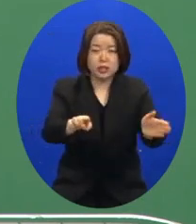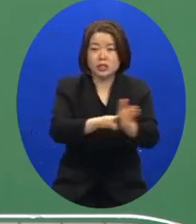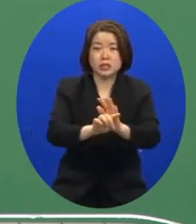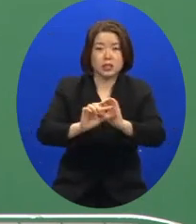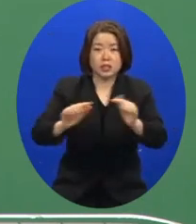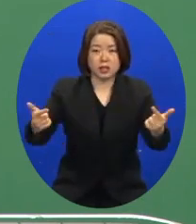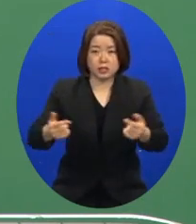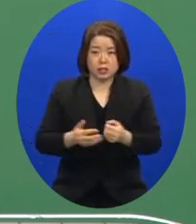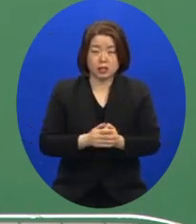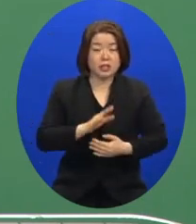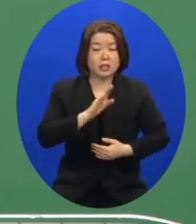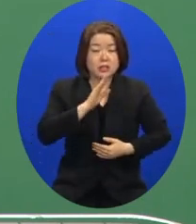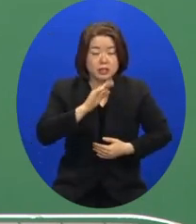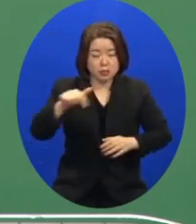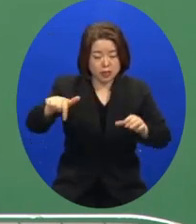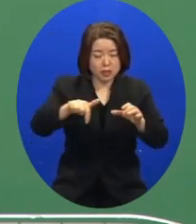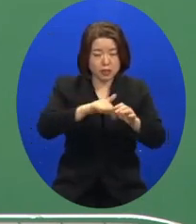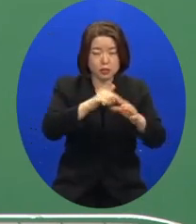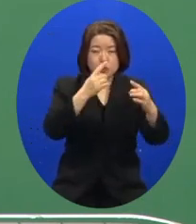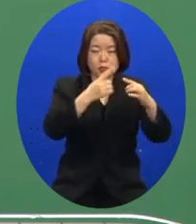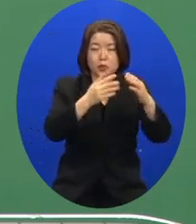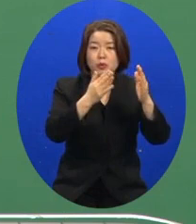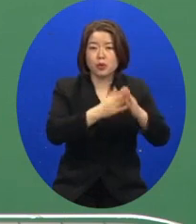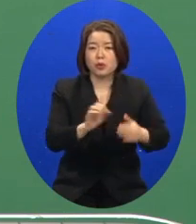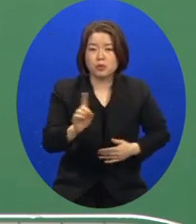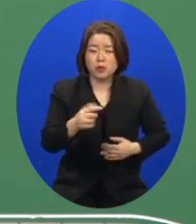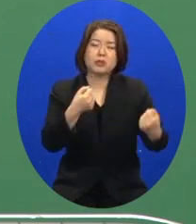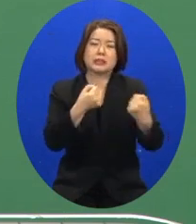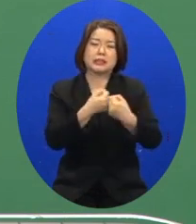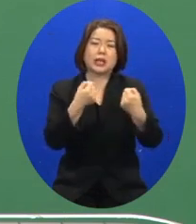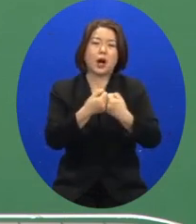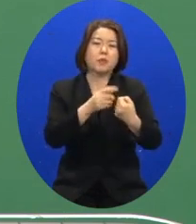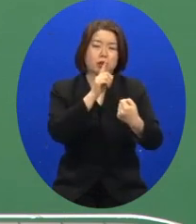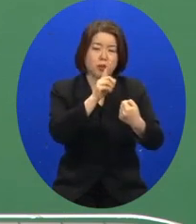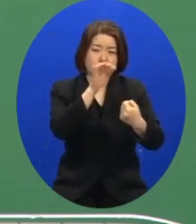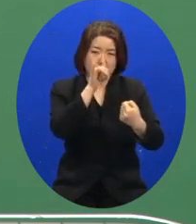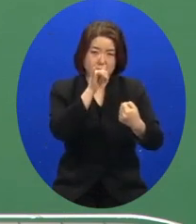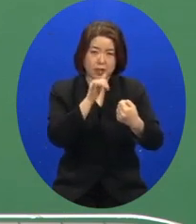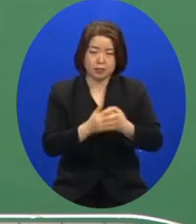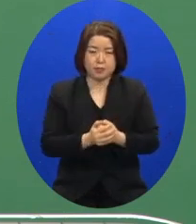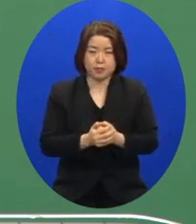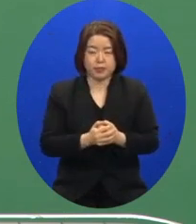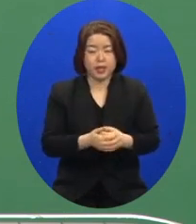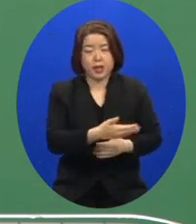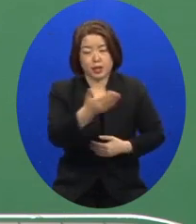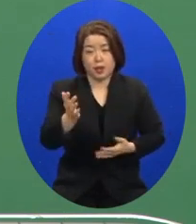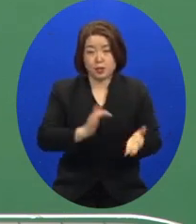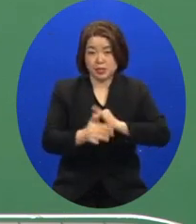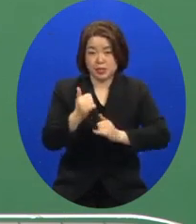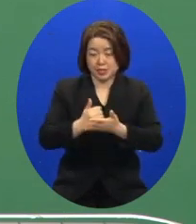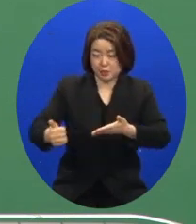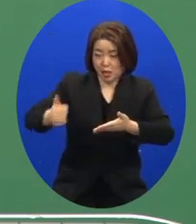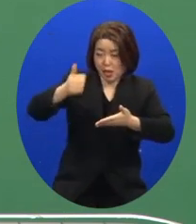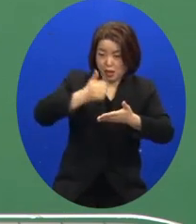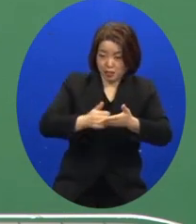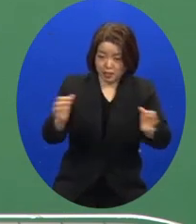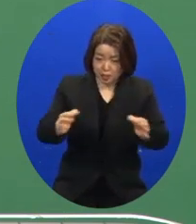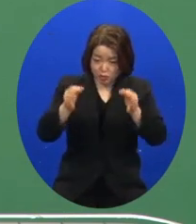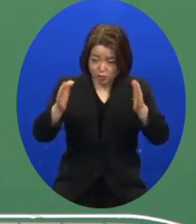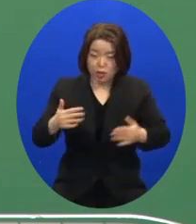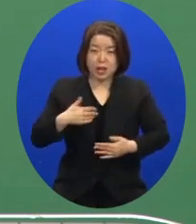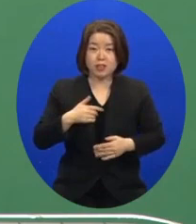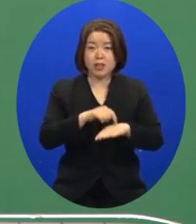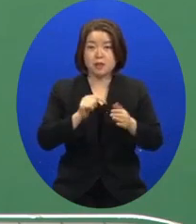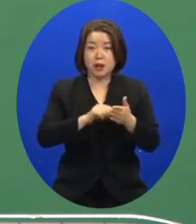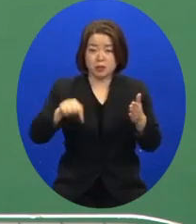참된 기독교는 싸움이다. 그랬습니다. 여러분, 예수님을 영접하는 순간에 우리 안에는, 우리 마음